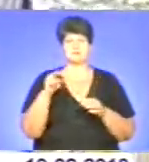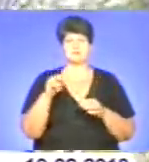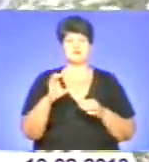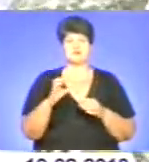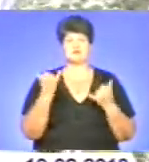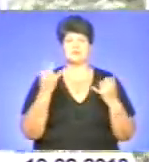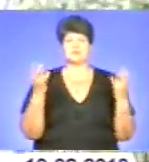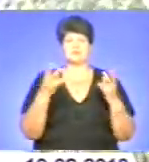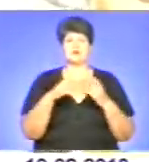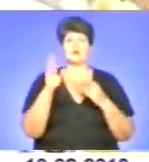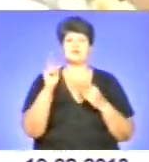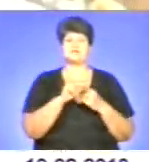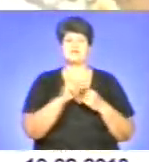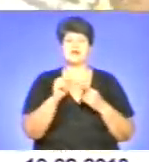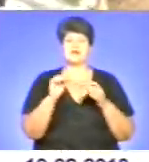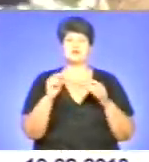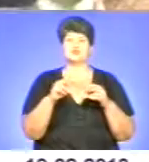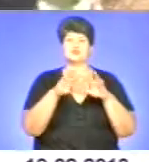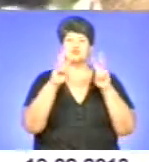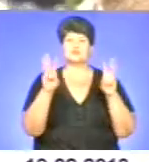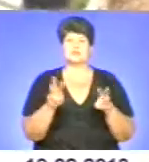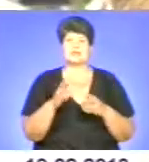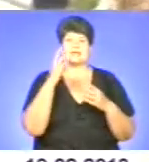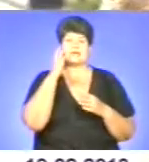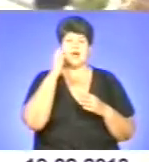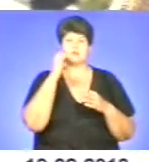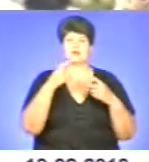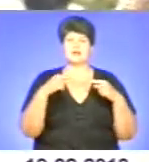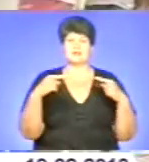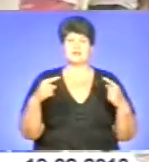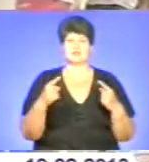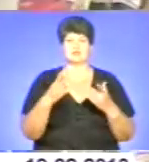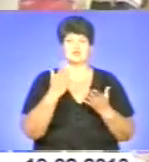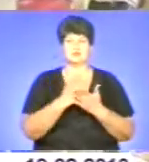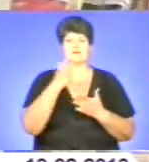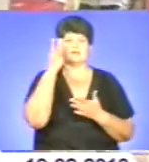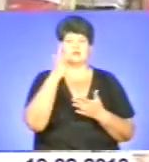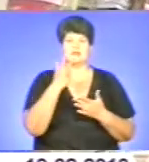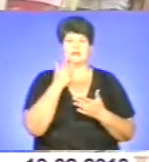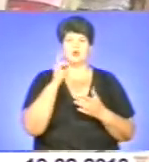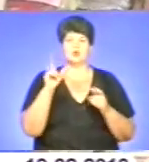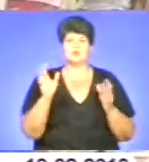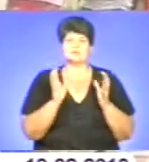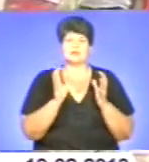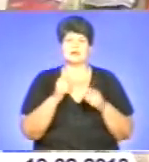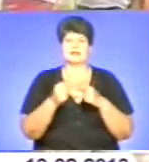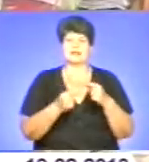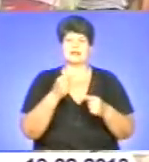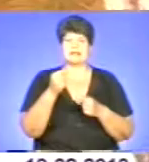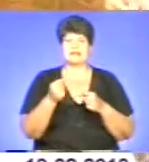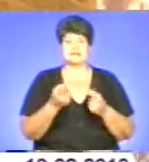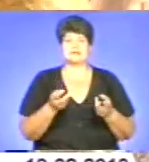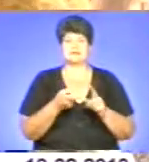освячувати яблука та інші плоди якими нас щедро обдаровує літня пора люди бережуть традиції пов'язані з святом